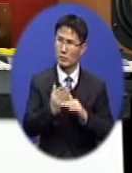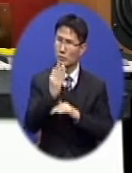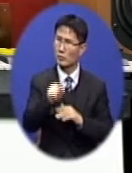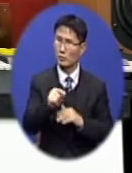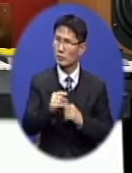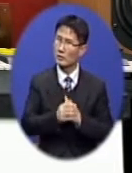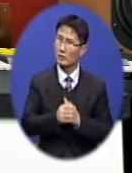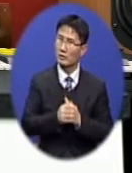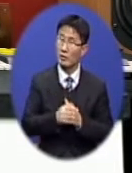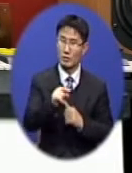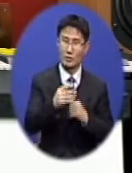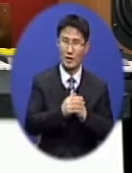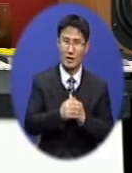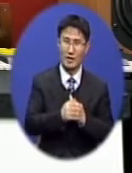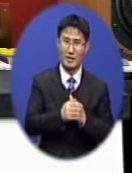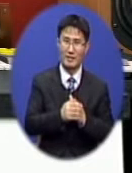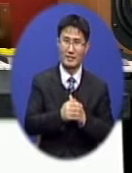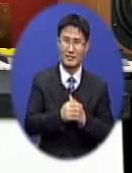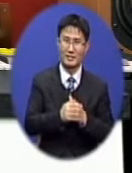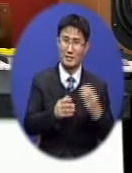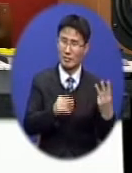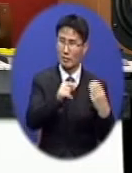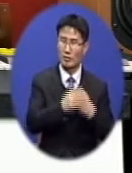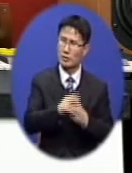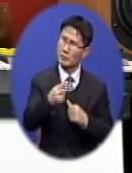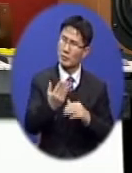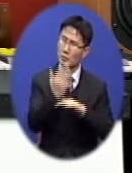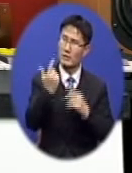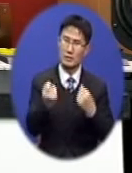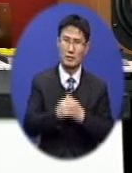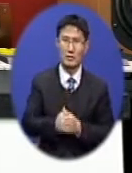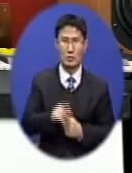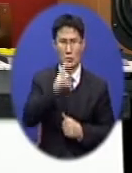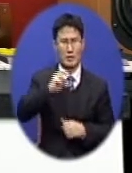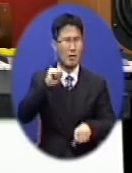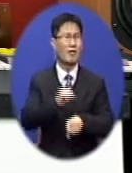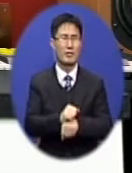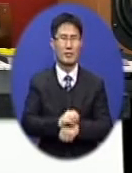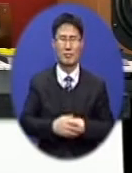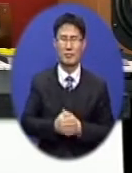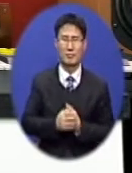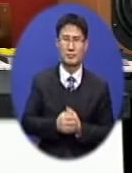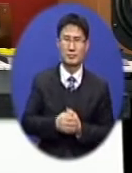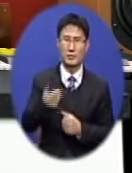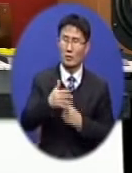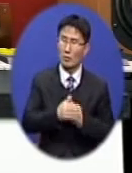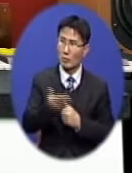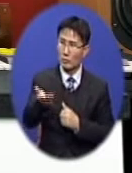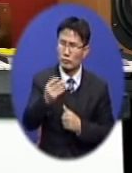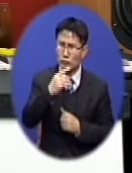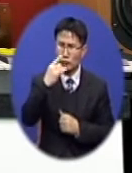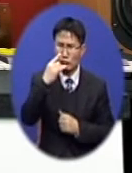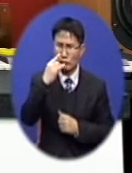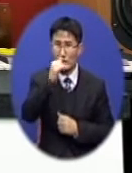네, 3번 200표 넘으신 그러게요. 것 같아요. 3번 노래 잘했어요. 네. 근데 김혜영 씨 궁금한